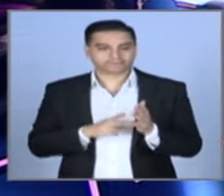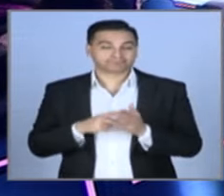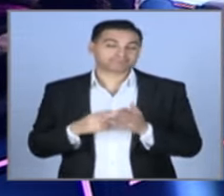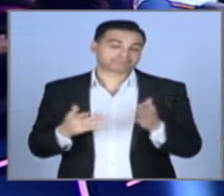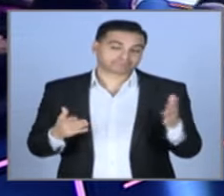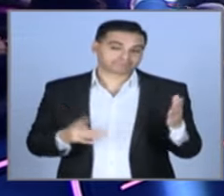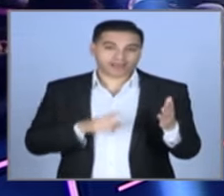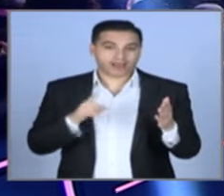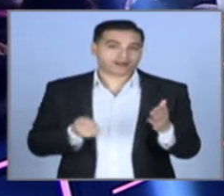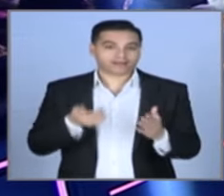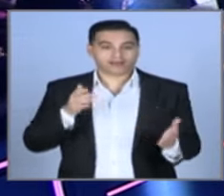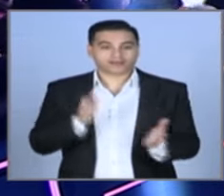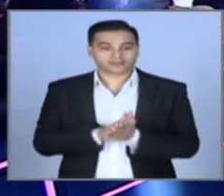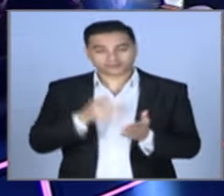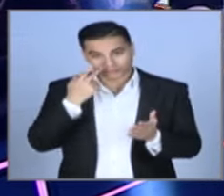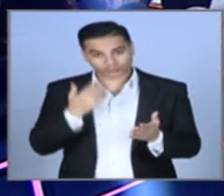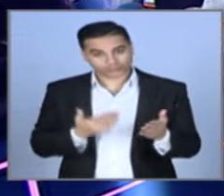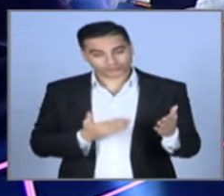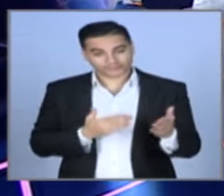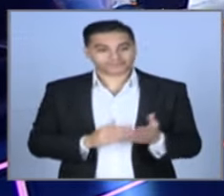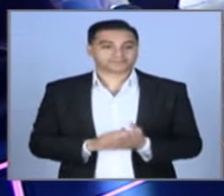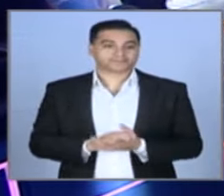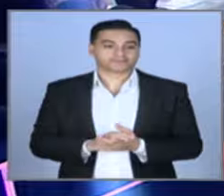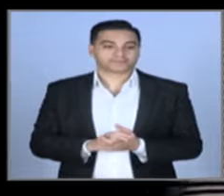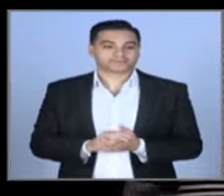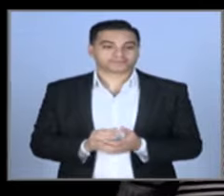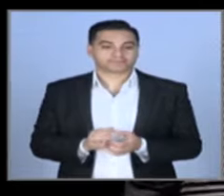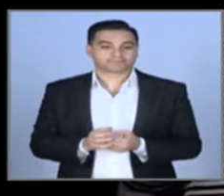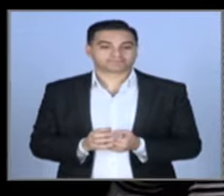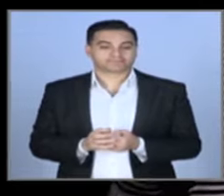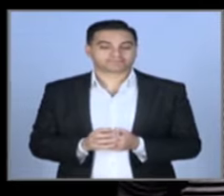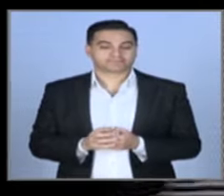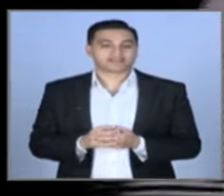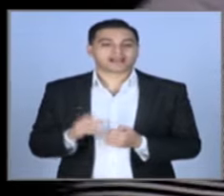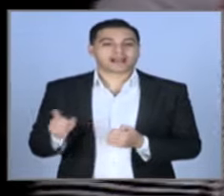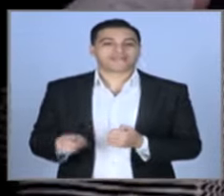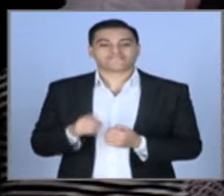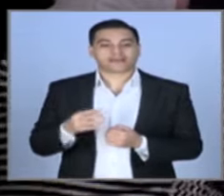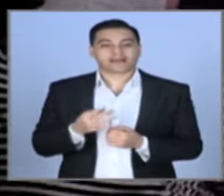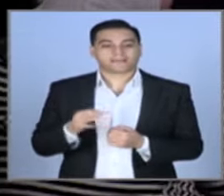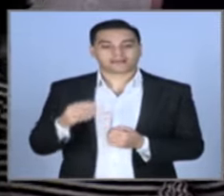وعجلة الحظ وموضوع السؤال ايه. لفة كاملة يا كريم.